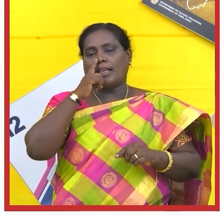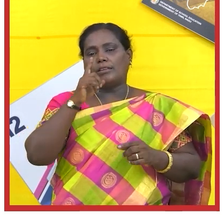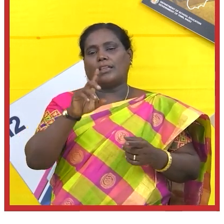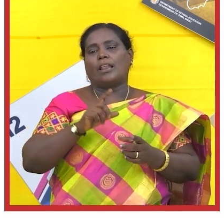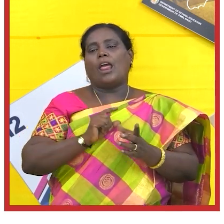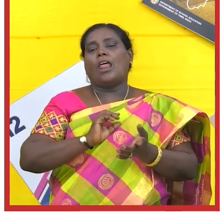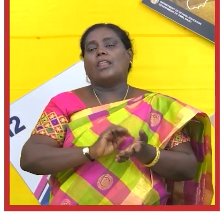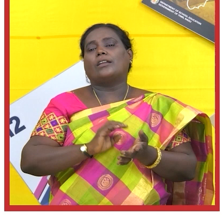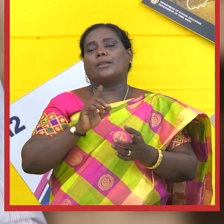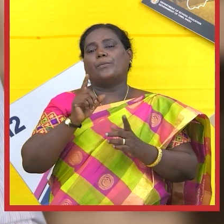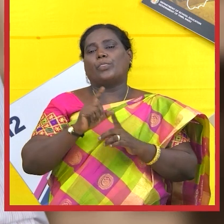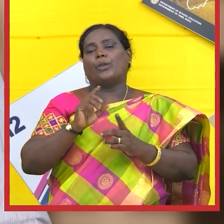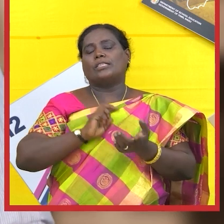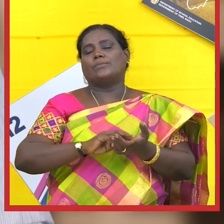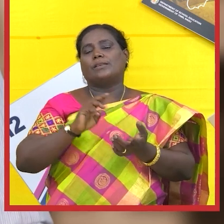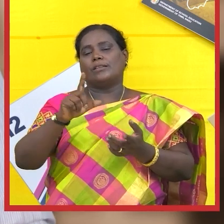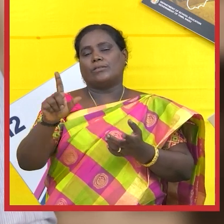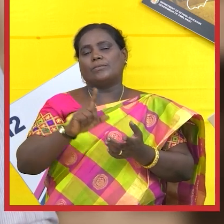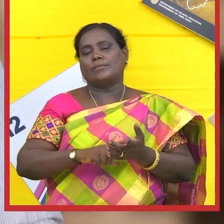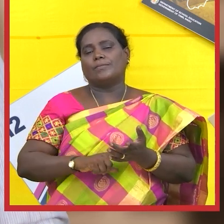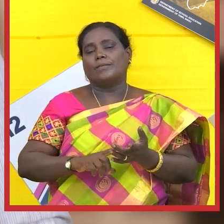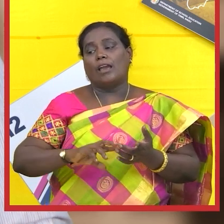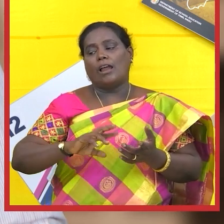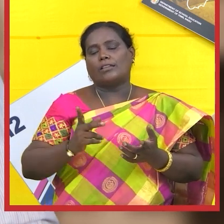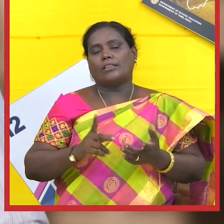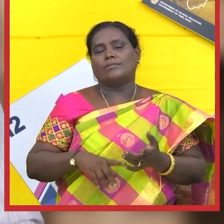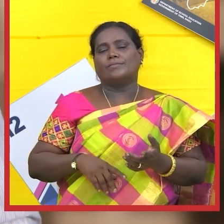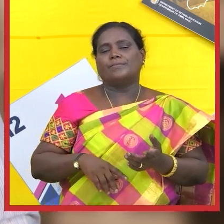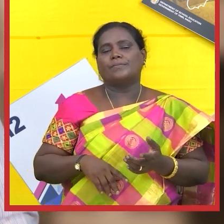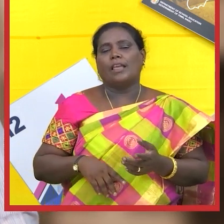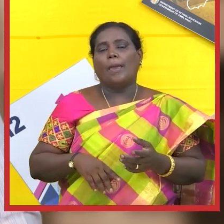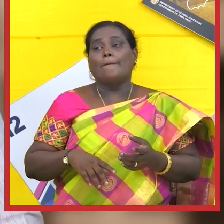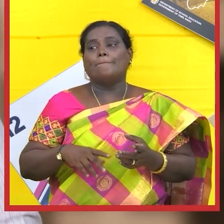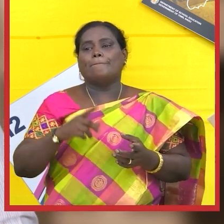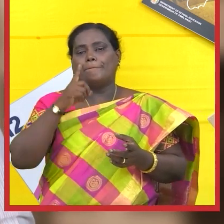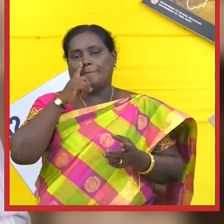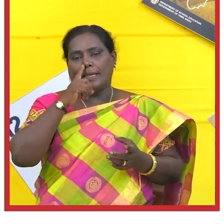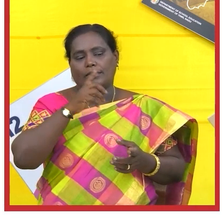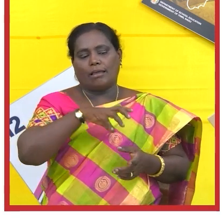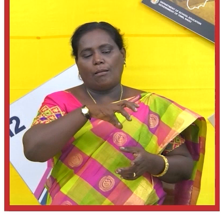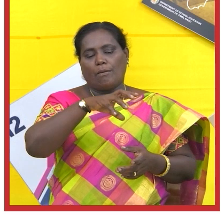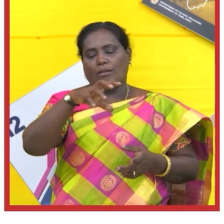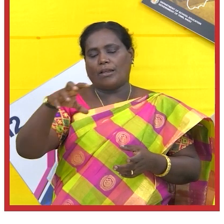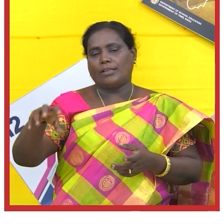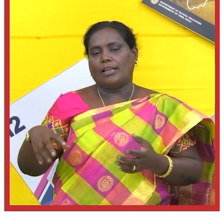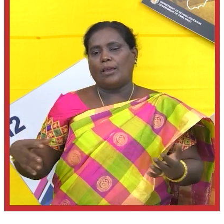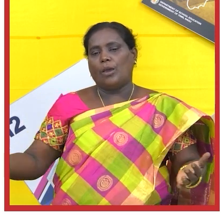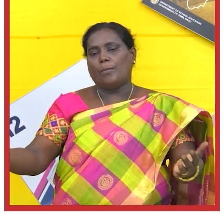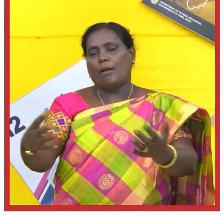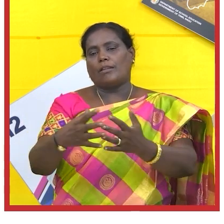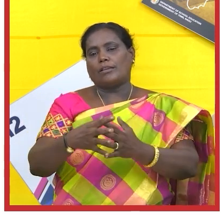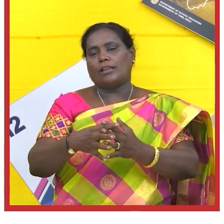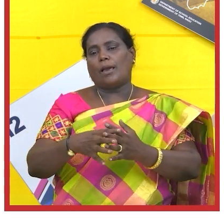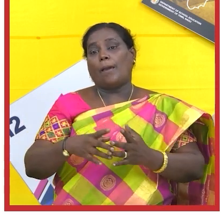நாம் நினைவில் கொள்ள வேண்டும். அடுத்து பெண்கள் மாநாட்டிலே ஏராளமான இந்திய பெண்கள் மாநாட்டிலே ஏராளமான பெண்